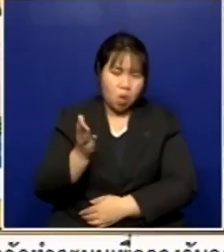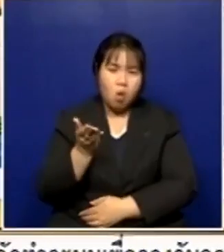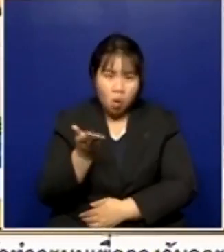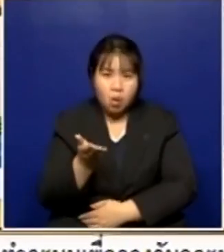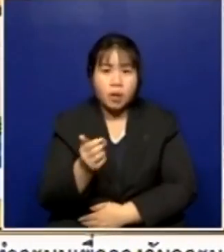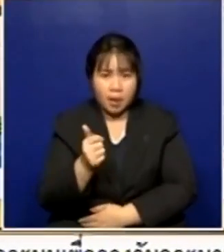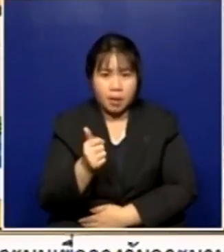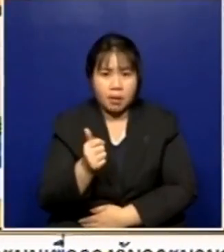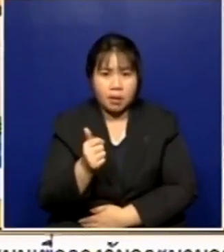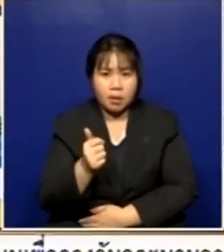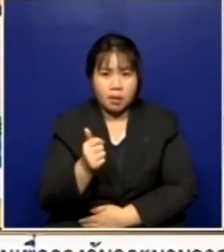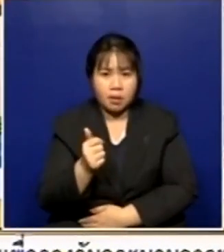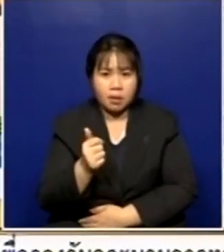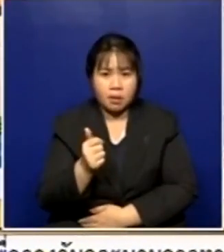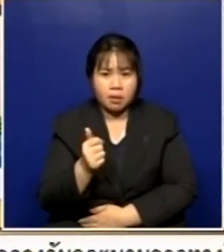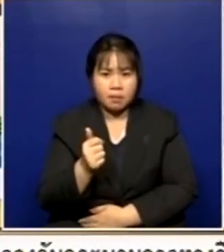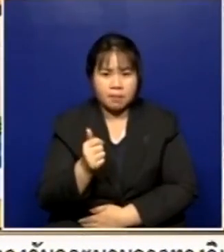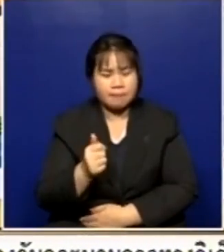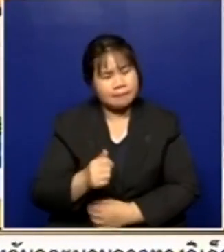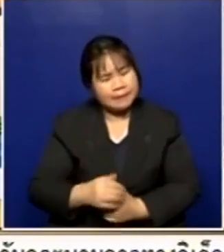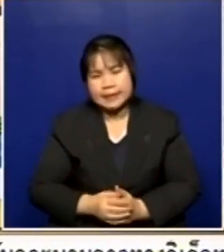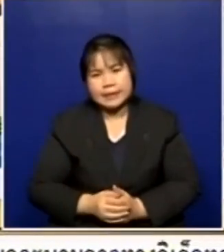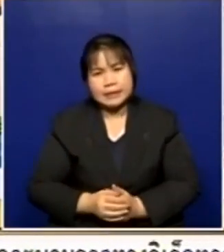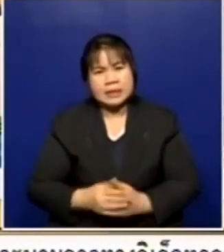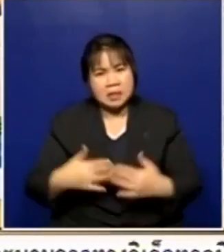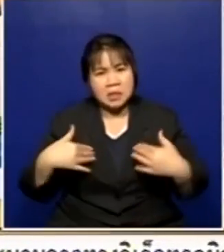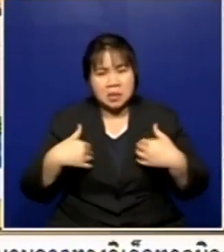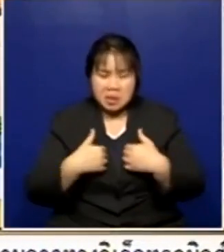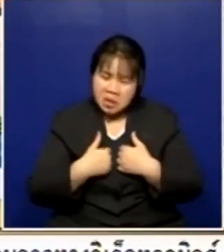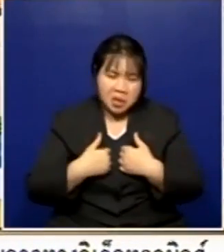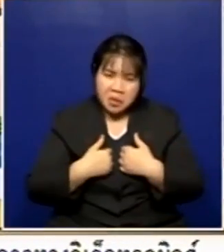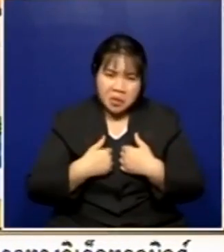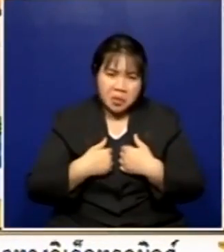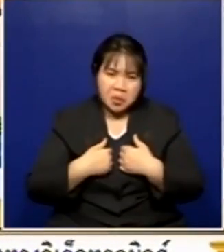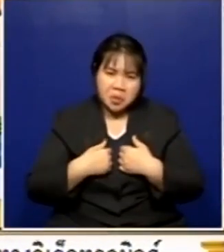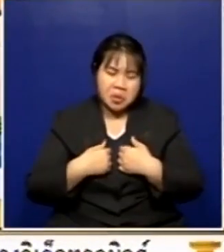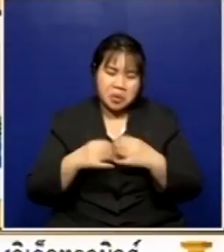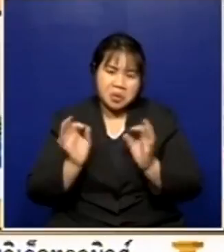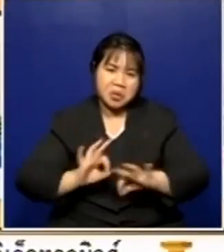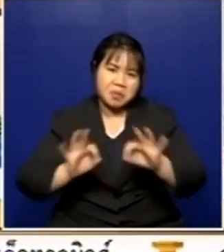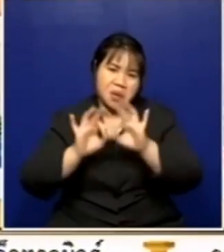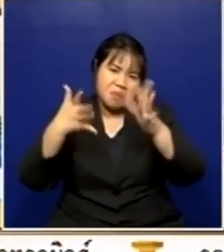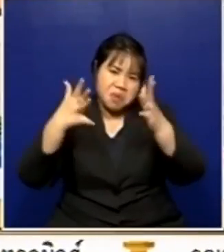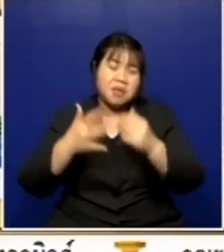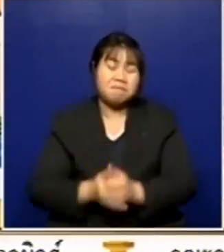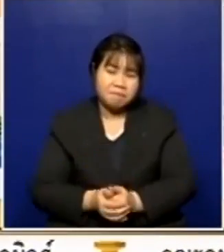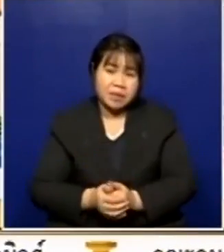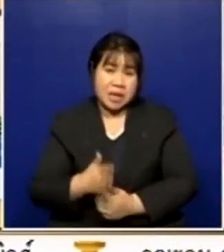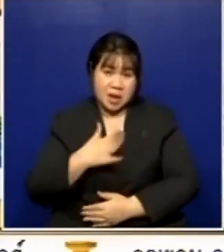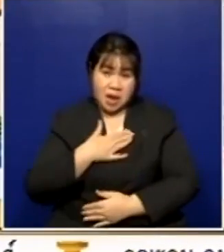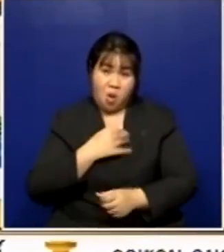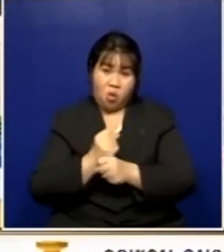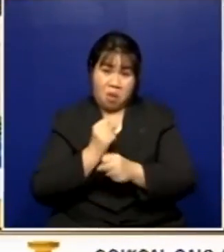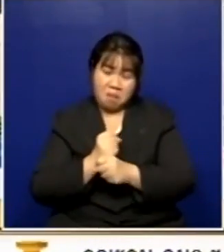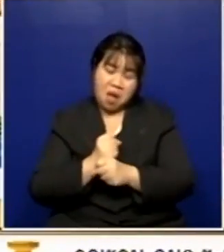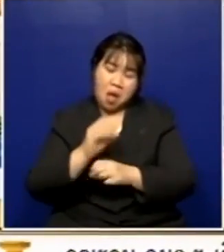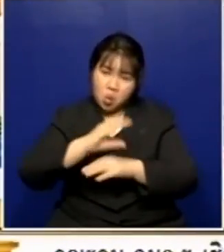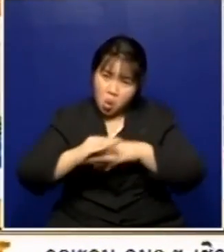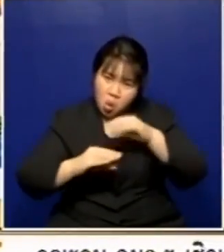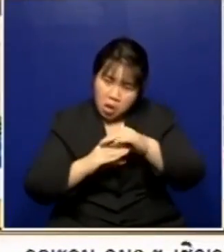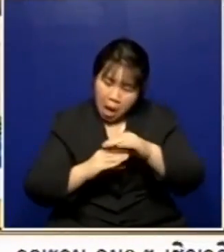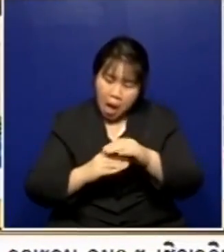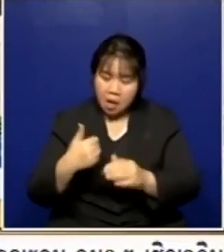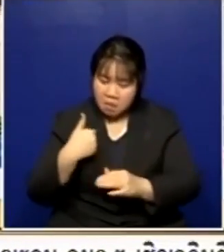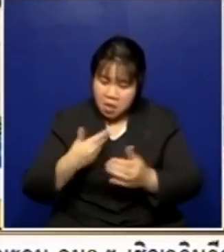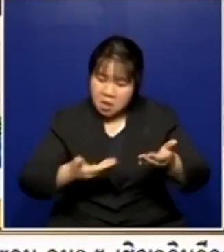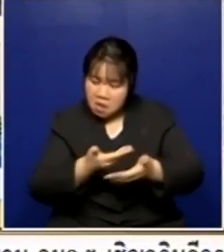ค่ะก็คือมันเหนื่อยแล้วมันไร้สาระมากเรามีงานใหญ่ที่เราต้องทำมีเรื่องที่เราต้อง